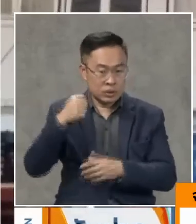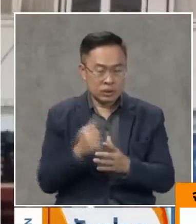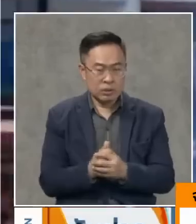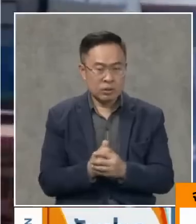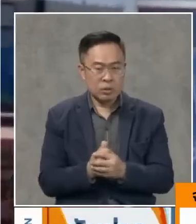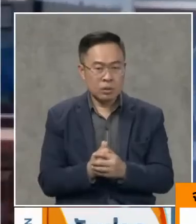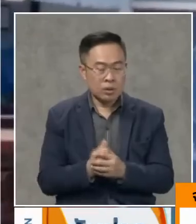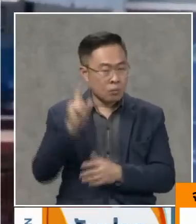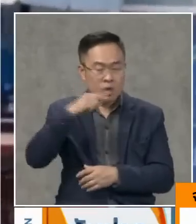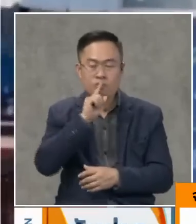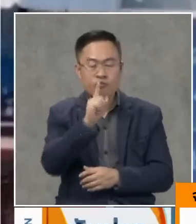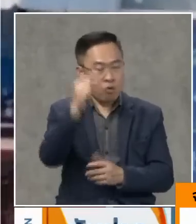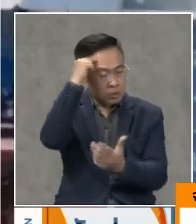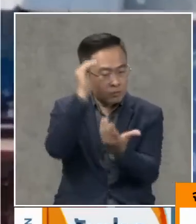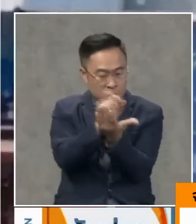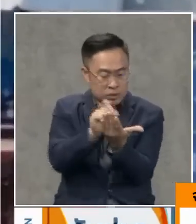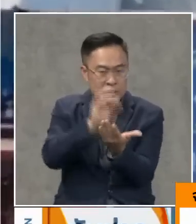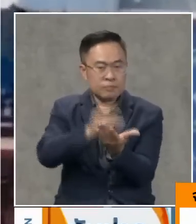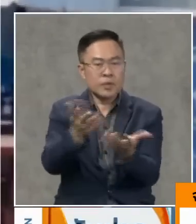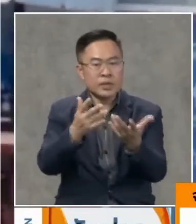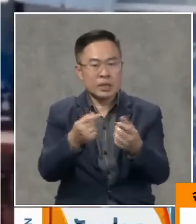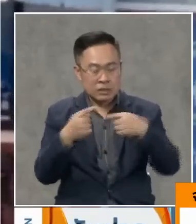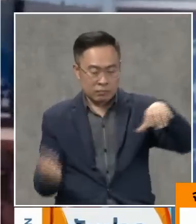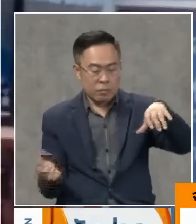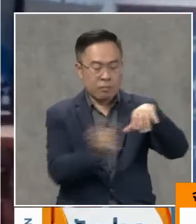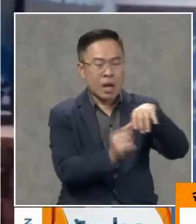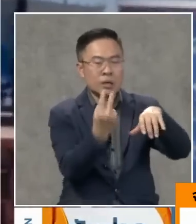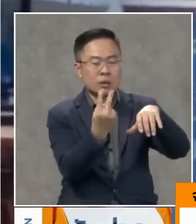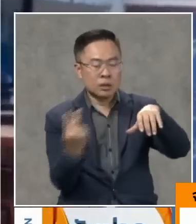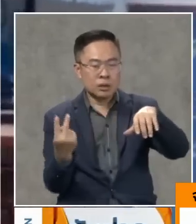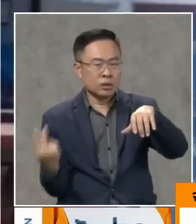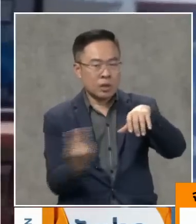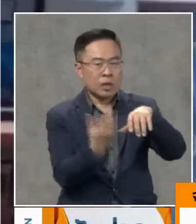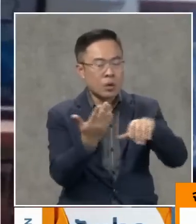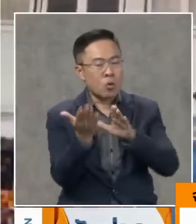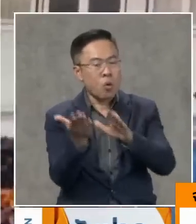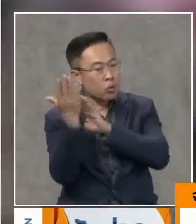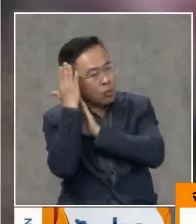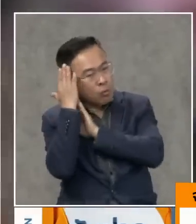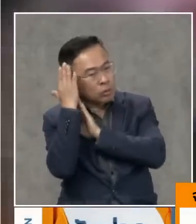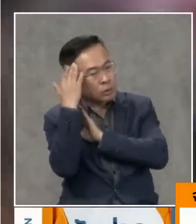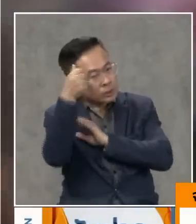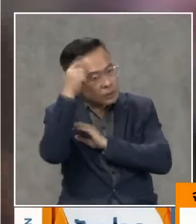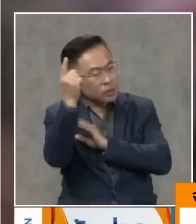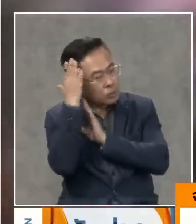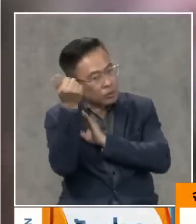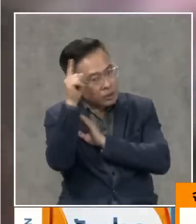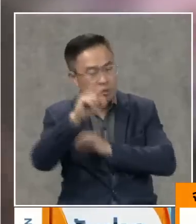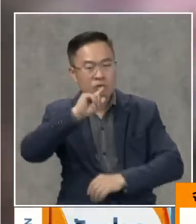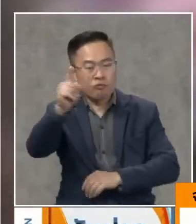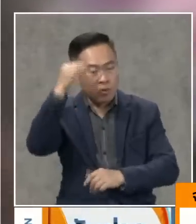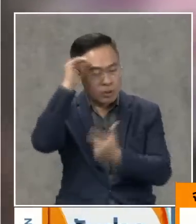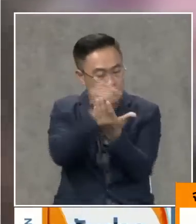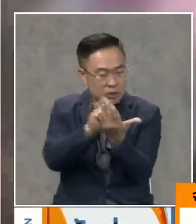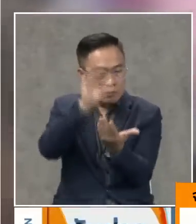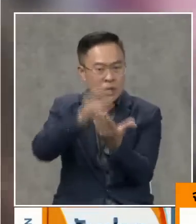จ้งความไว้แต่อย่างใดนะแต่เดินทางมาถึงที่โรงพักจริงค่ะแล้วก็ขอนอนพักที่โรงพัก1คืนจากนั้นในช่วงเ